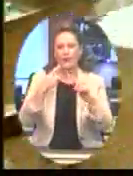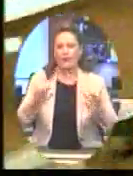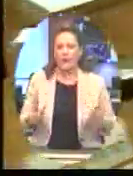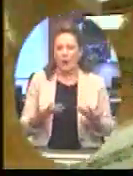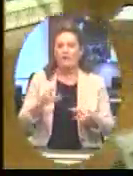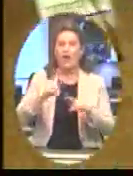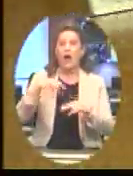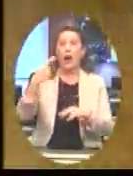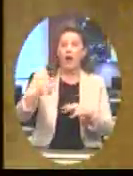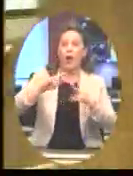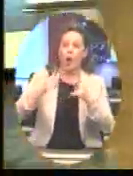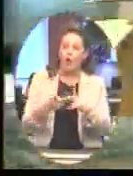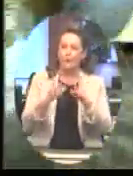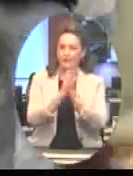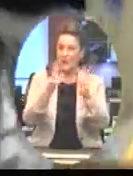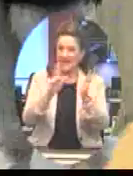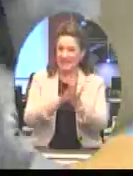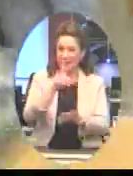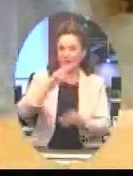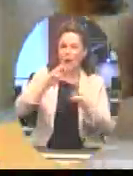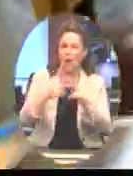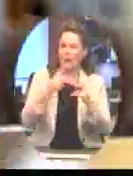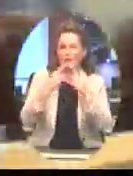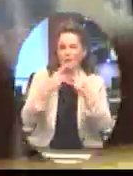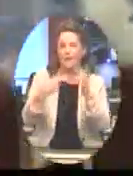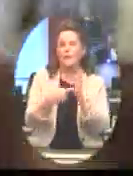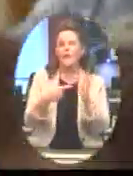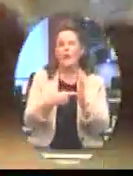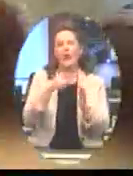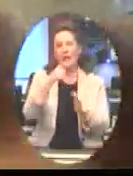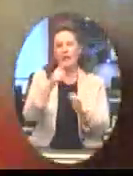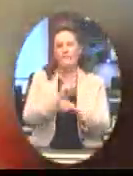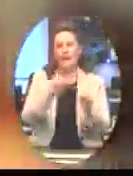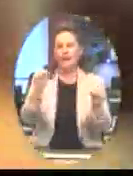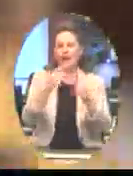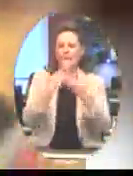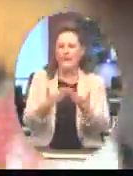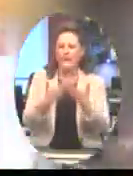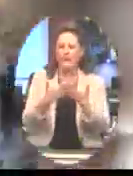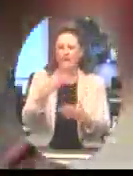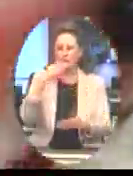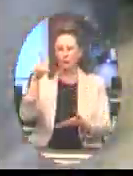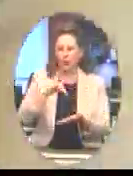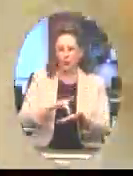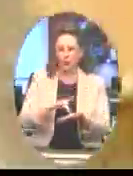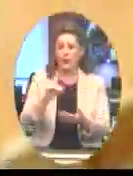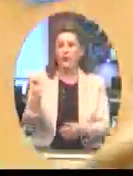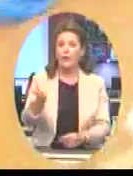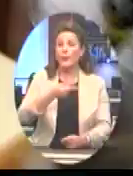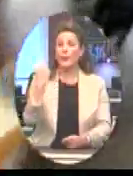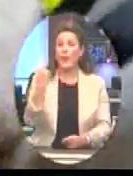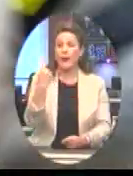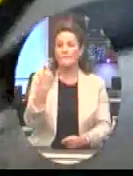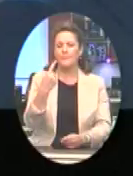דיון נוסף ב-18 בנובמבר, וזאת בעקבות הפיגוע המחריד בבית הכנסת בשכונת ארנוף. כולם כאחד הסתיימו